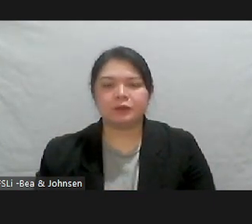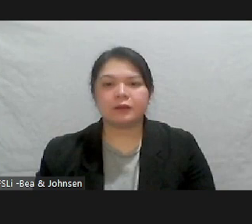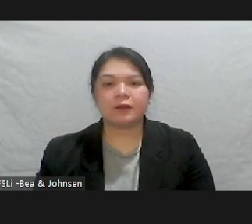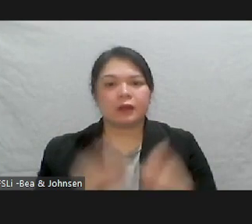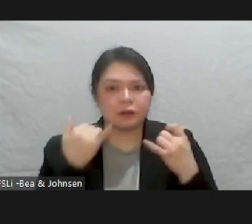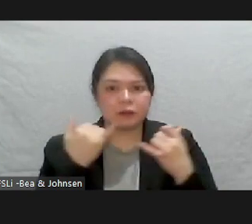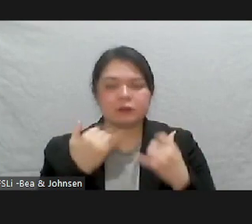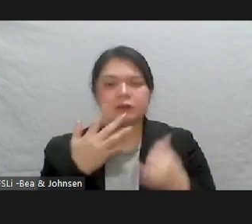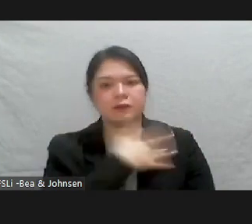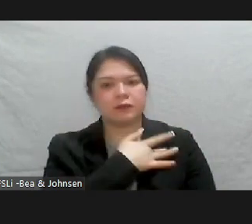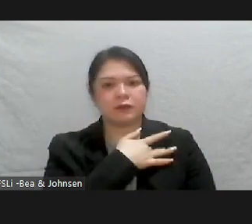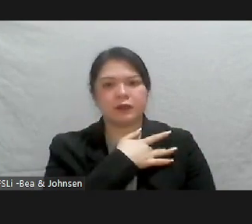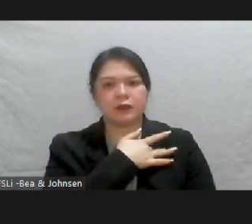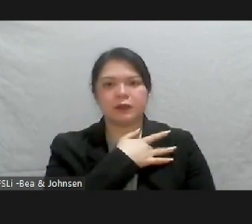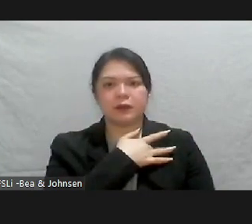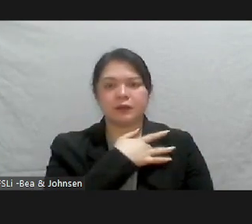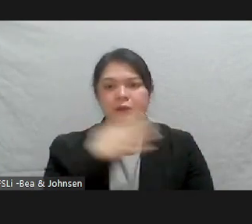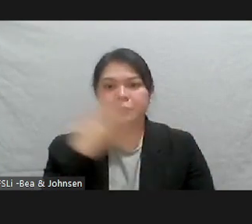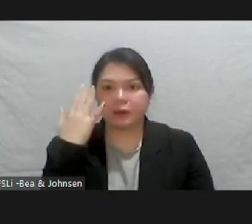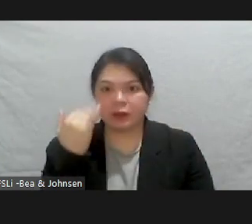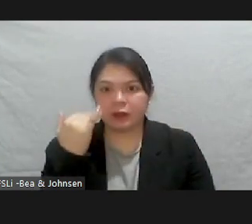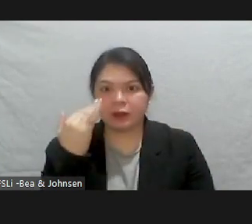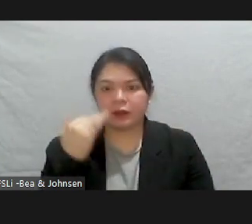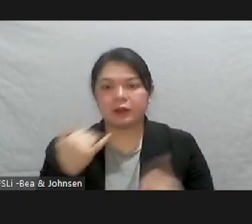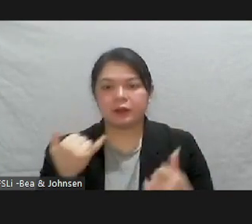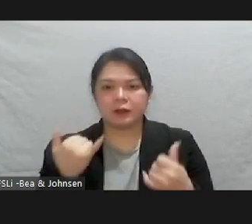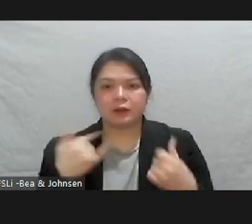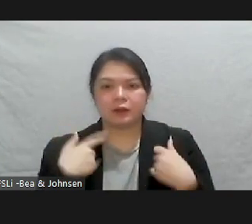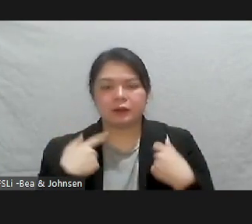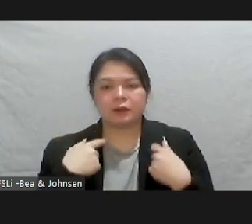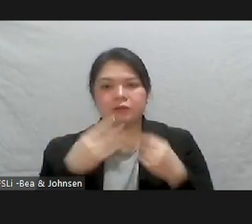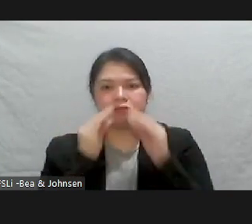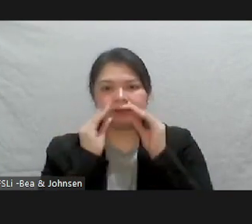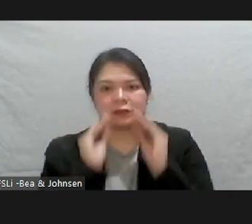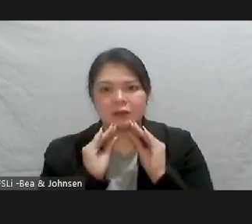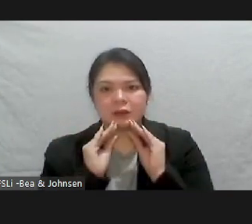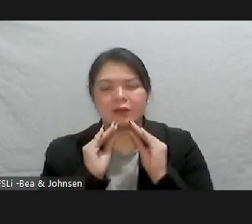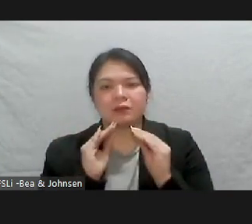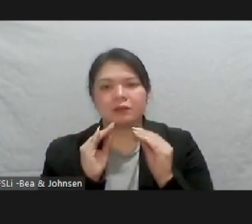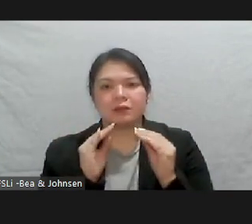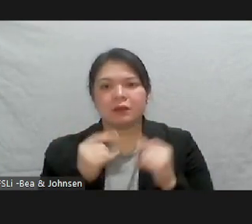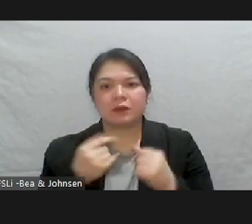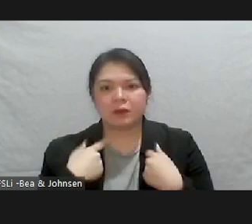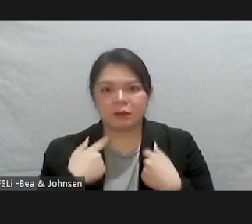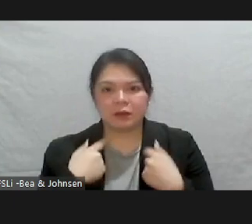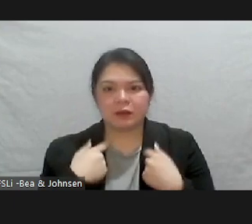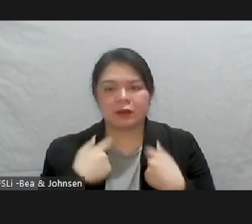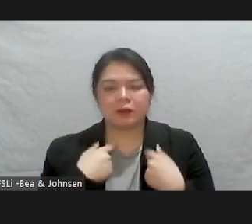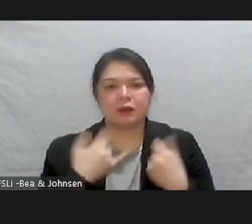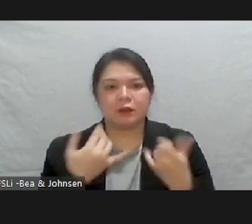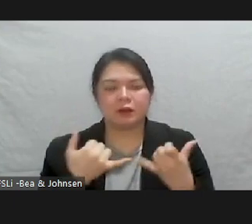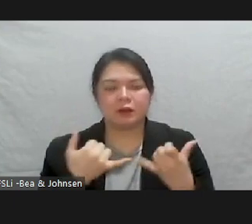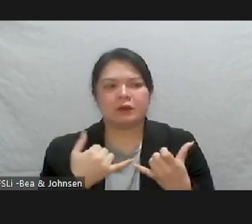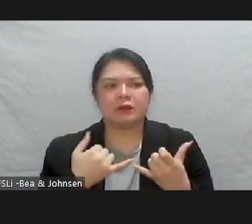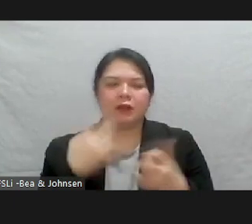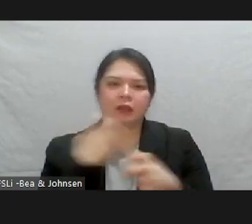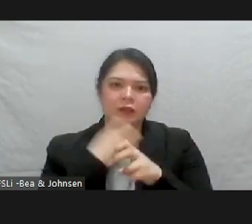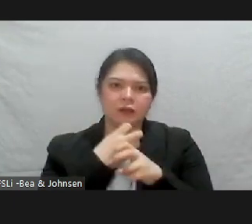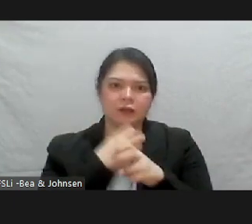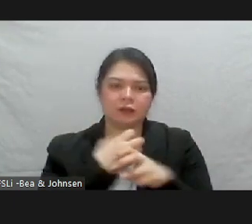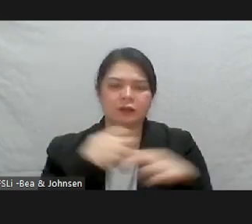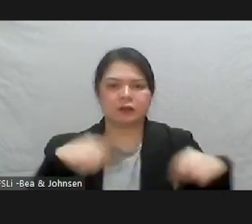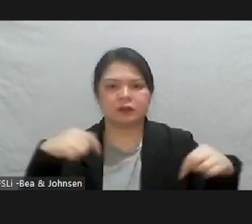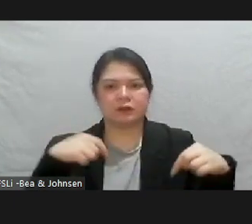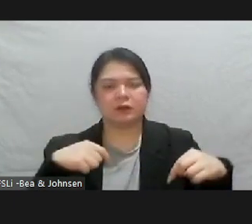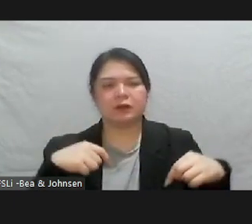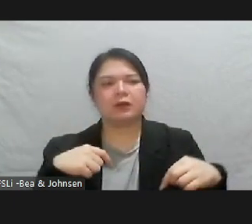Nakakaantig no kasi isa sa mga nakakalungkot talaga no yung sinasabi ni Kaipang na dayuhan ka sa